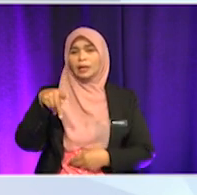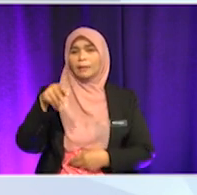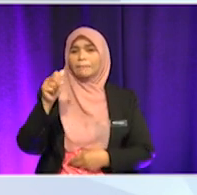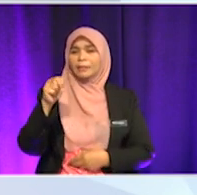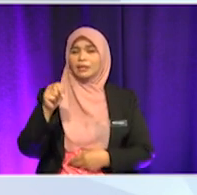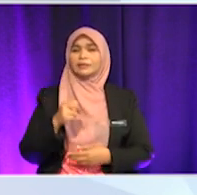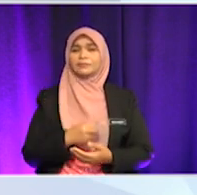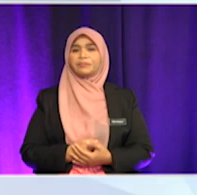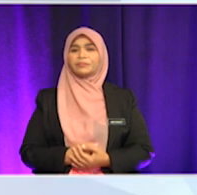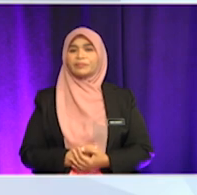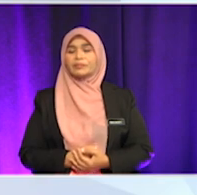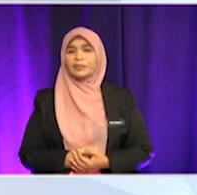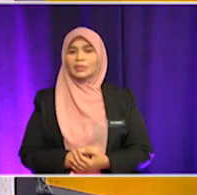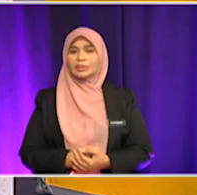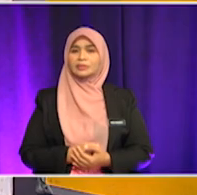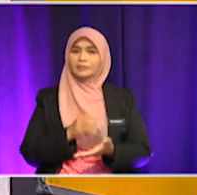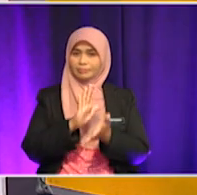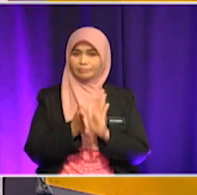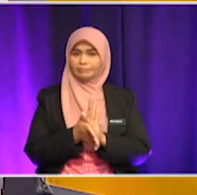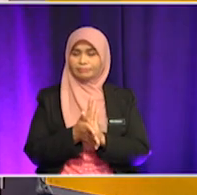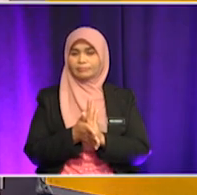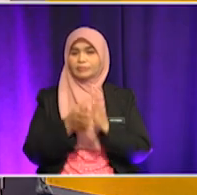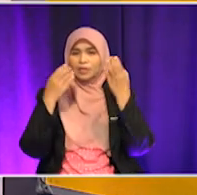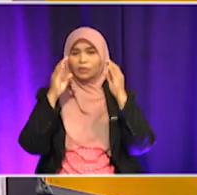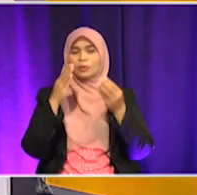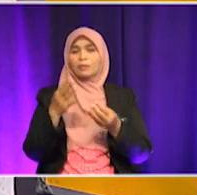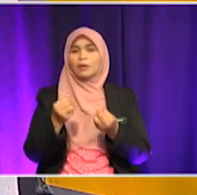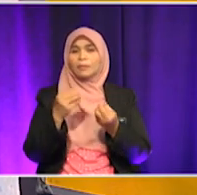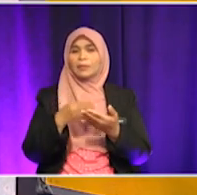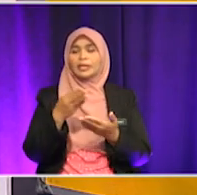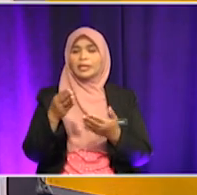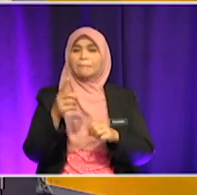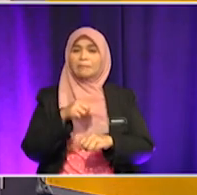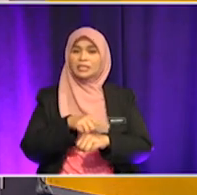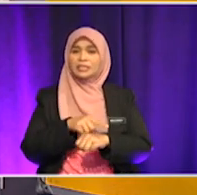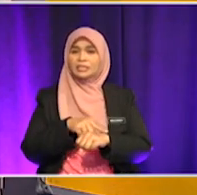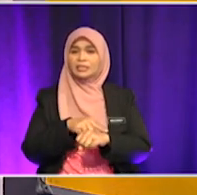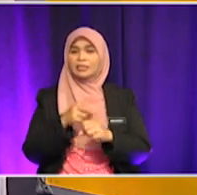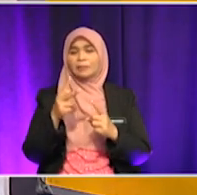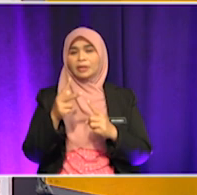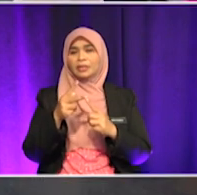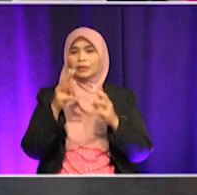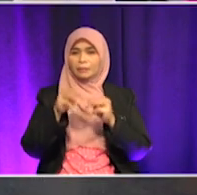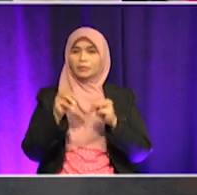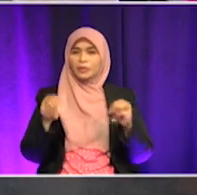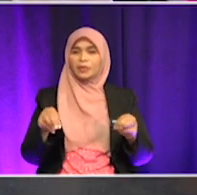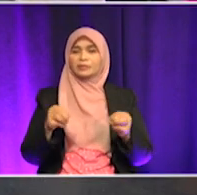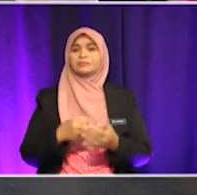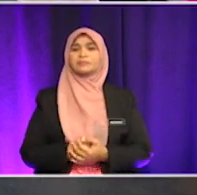tak cikgu-cikgu nak bagi masa pada murid dekat GM dan juga Ifan pun boleh cuba sekali? Boleh cuba, okay. Mesti